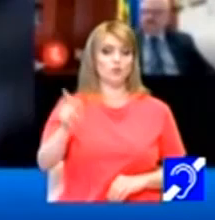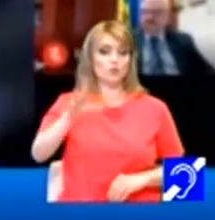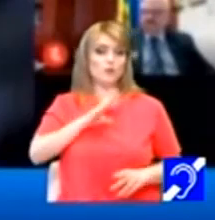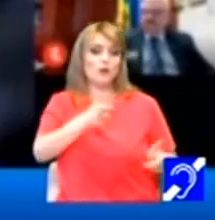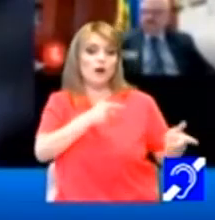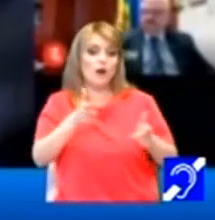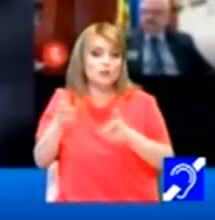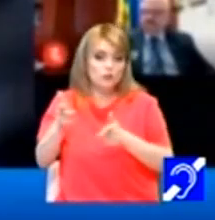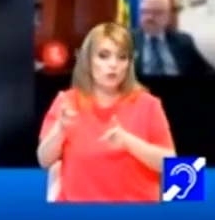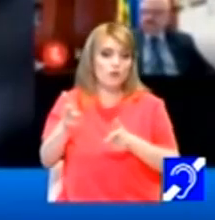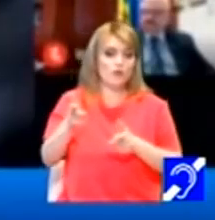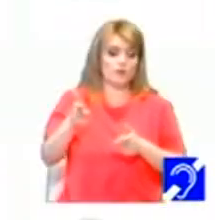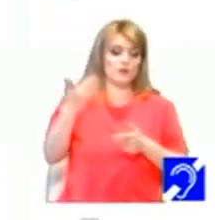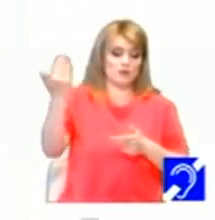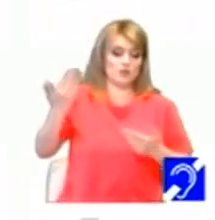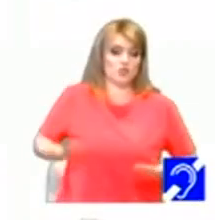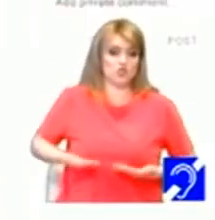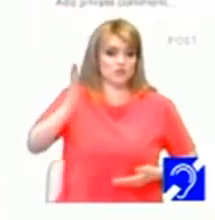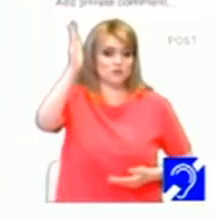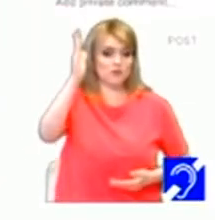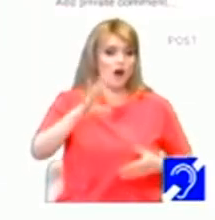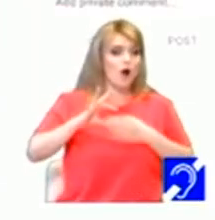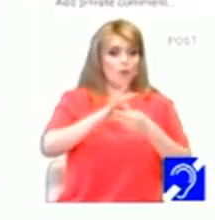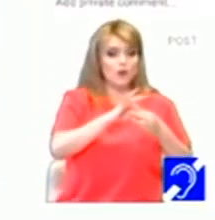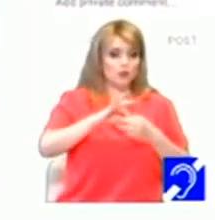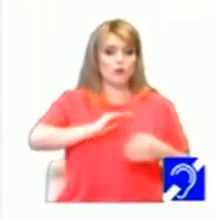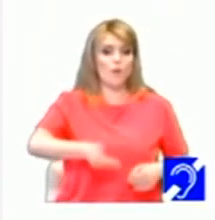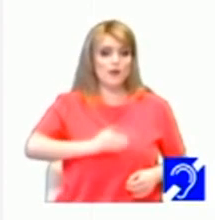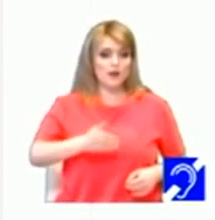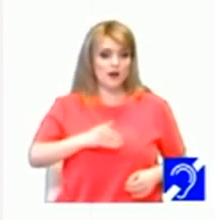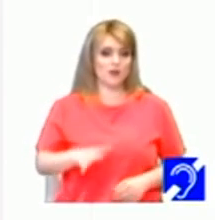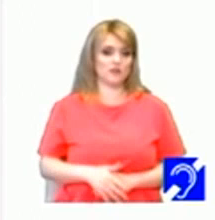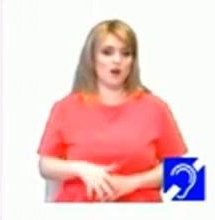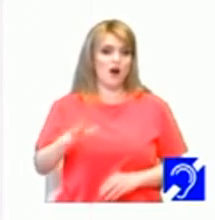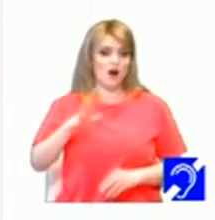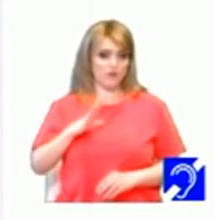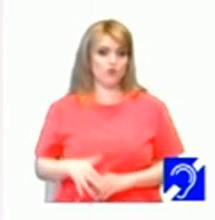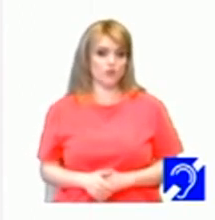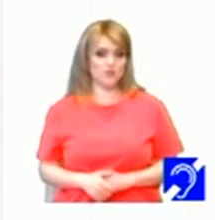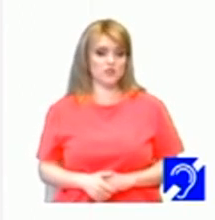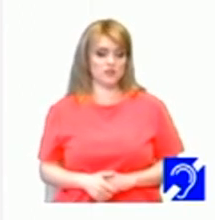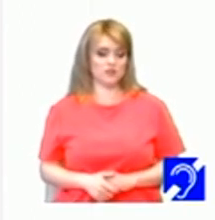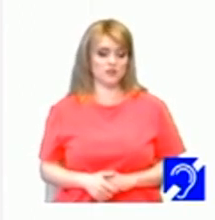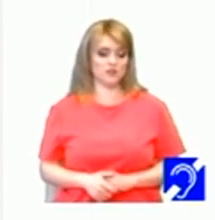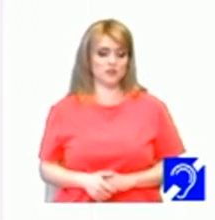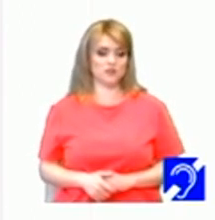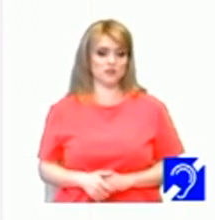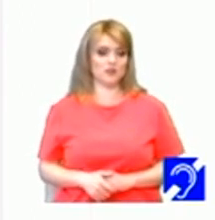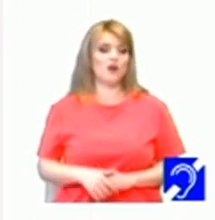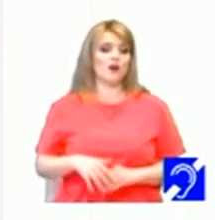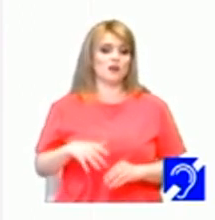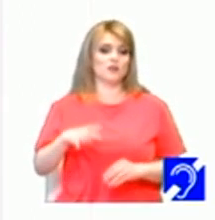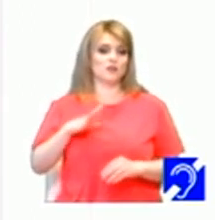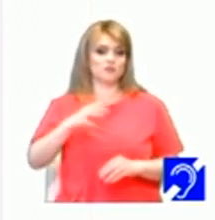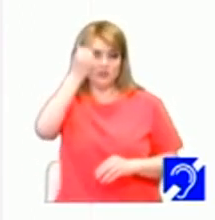pregătiți pentru viața de viitor. Parteneriatul cu gigantul american a fost facilitat de către proiectul de competitivitate din Moldova, finanțat de